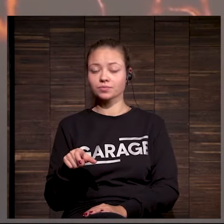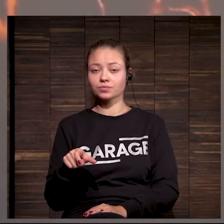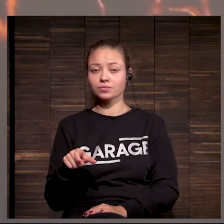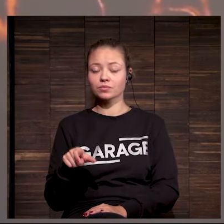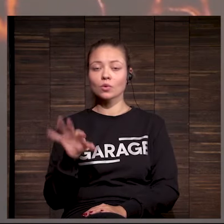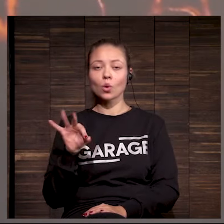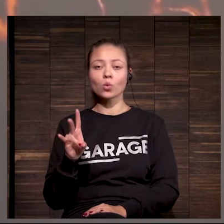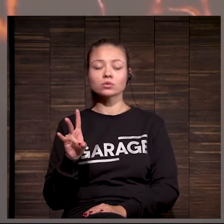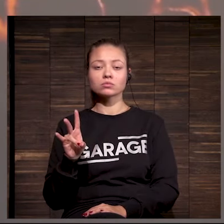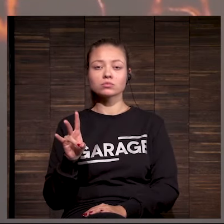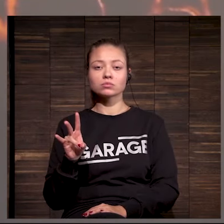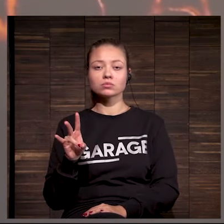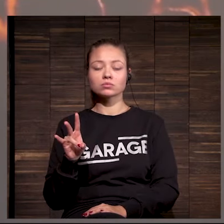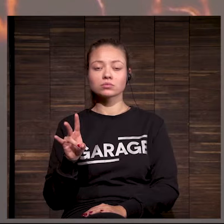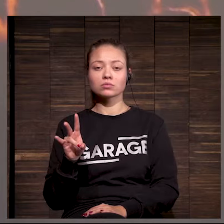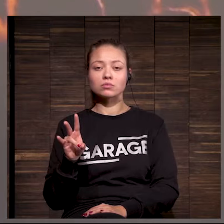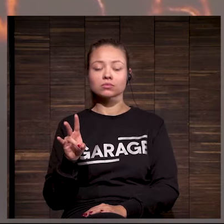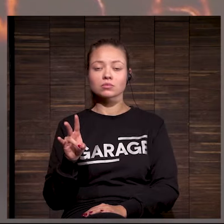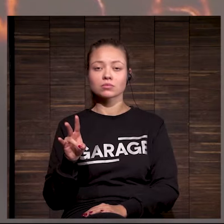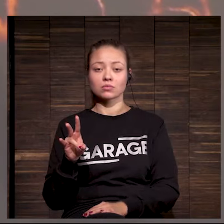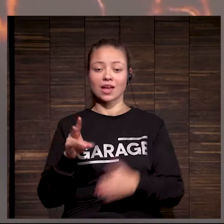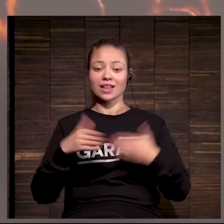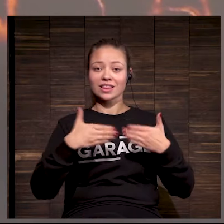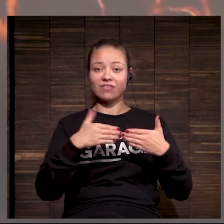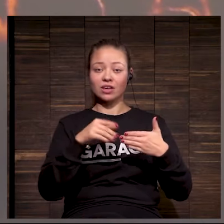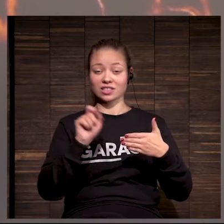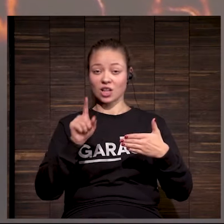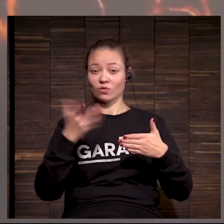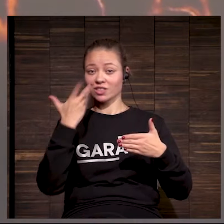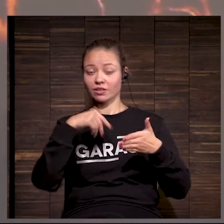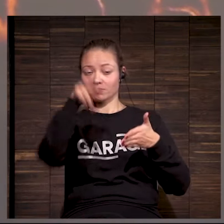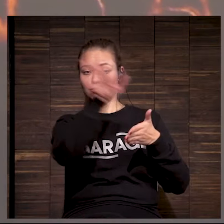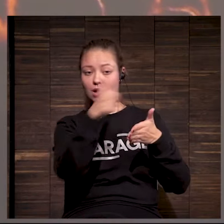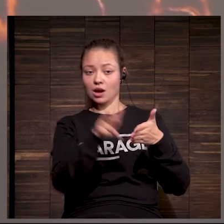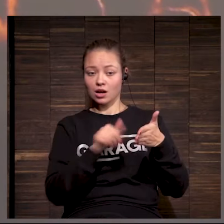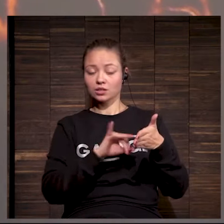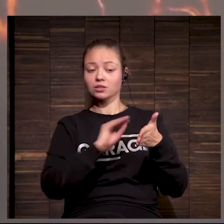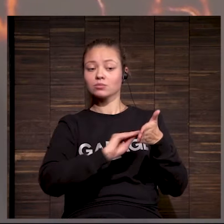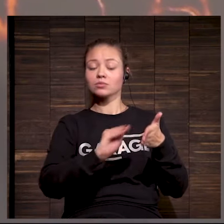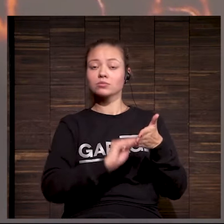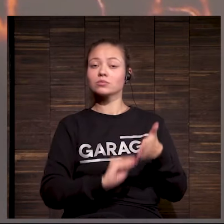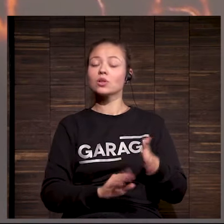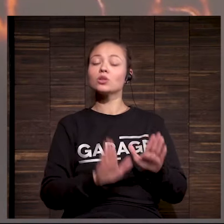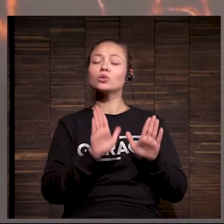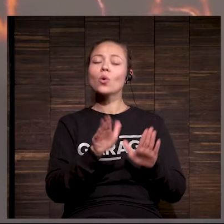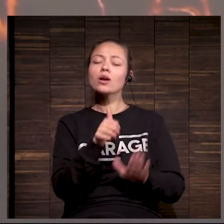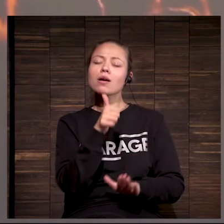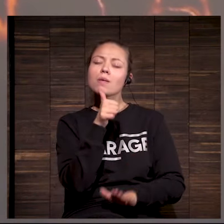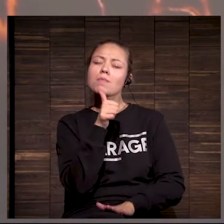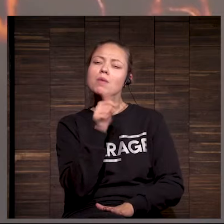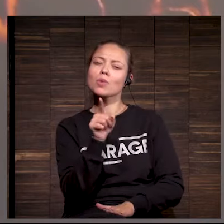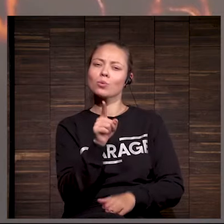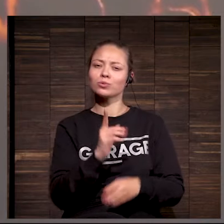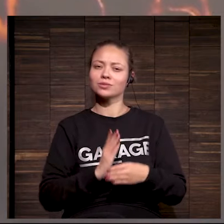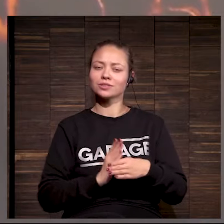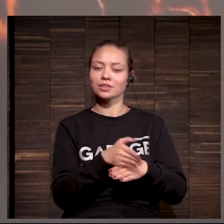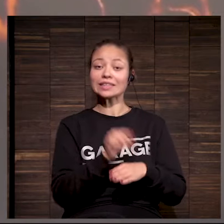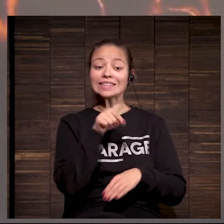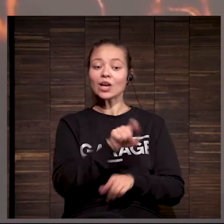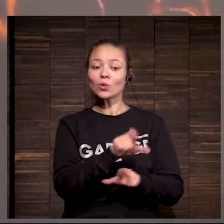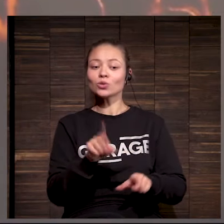построил покрасил дверь в золотой цвет и написал на нем только попробуйте зайти те люди которые